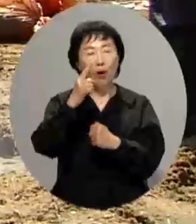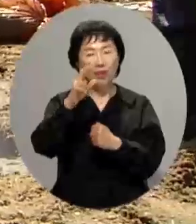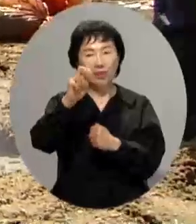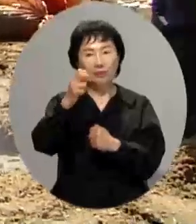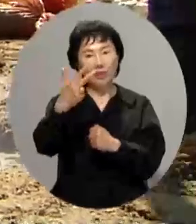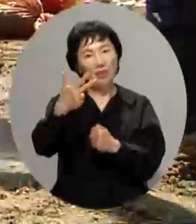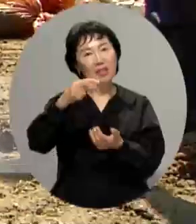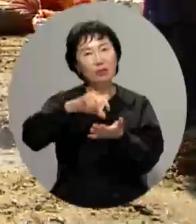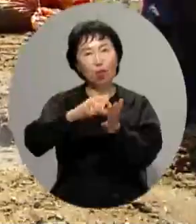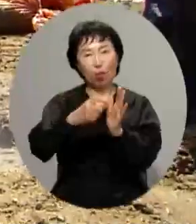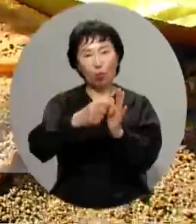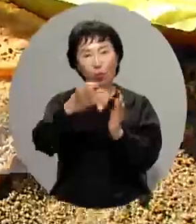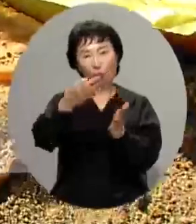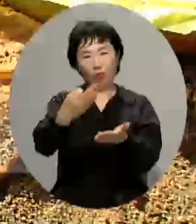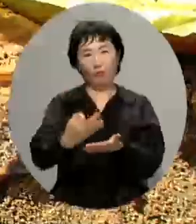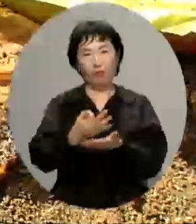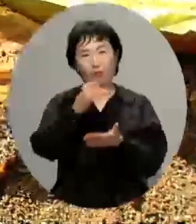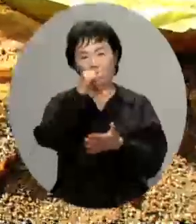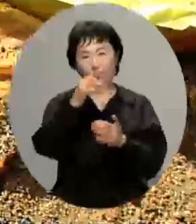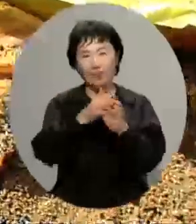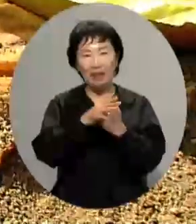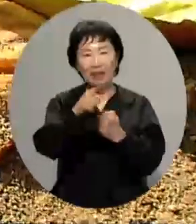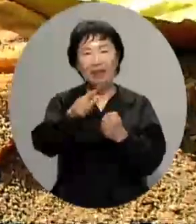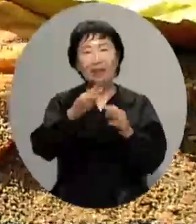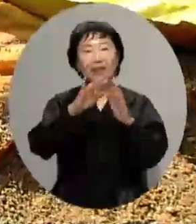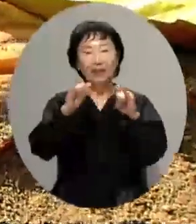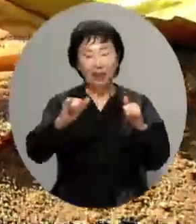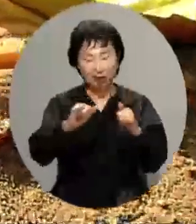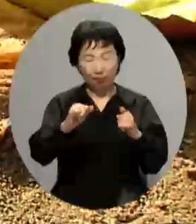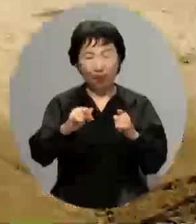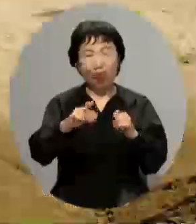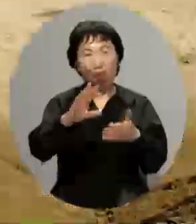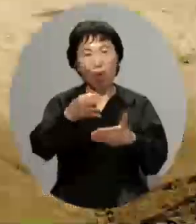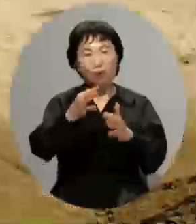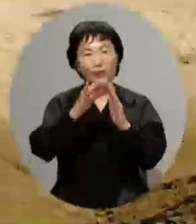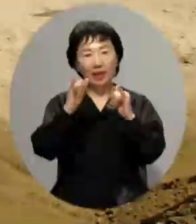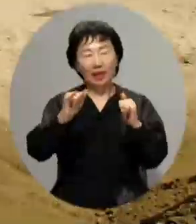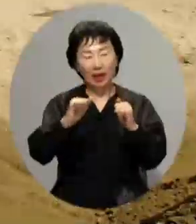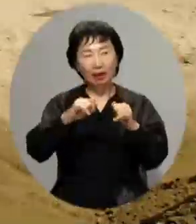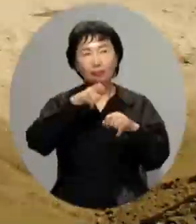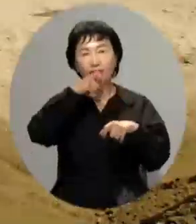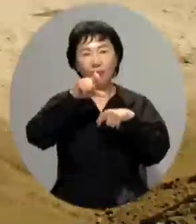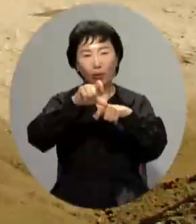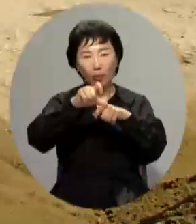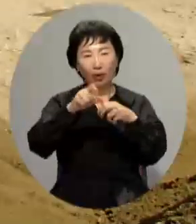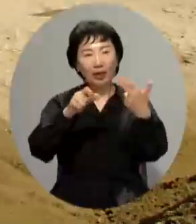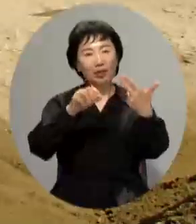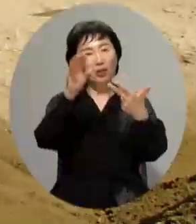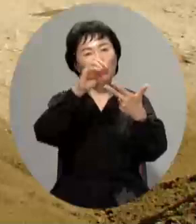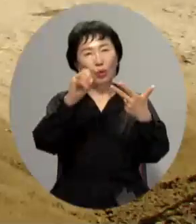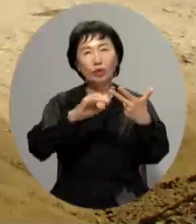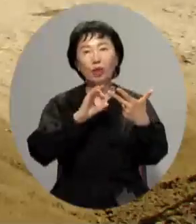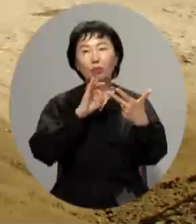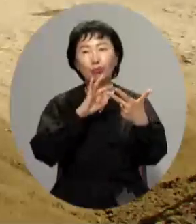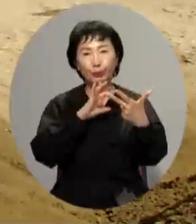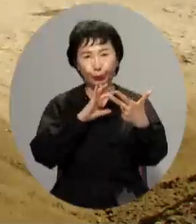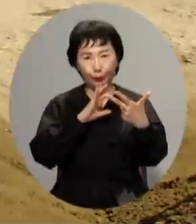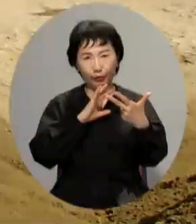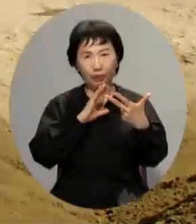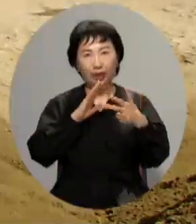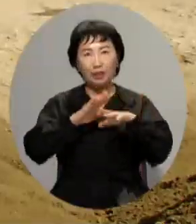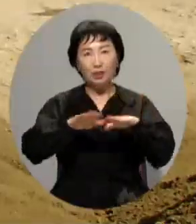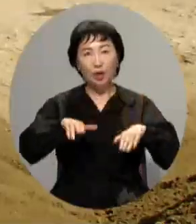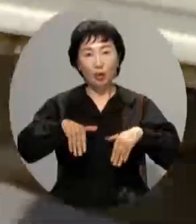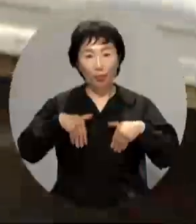받는 상황이었습니다. 이들이 도내 전체 임금 노동자 가운데 차지하는 비중은 7%에 달했는데